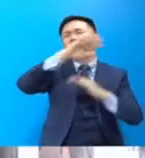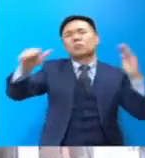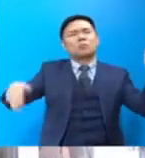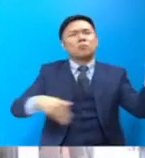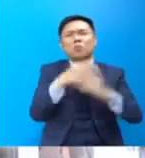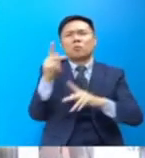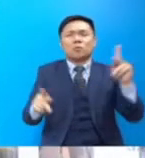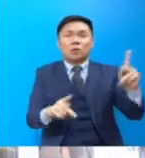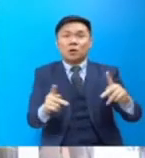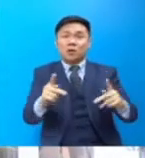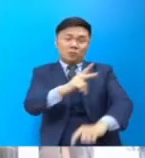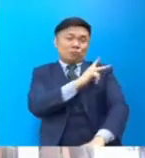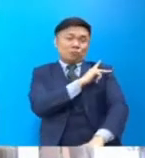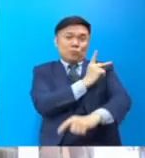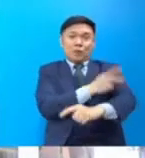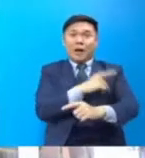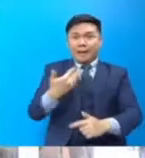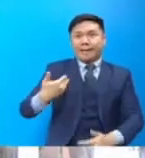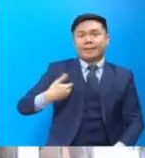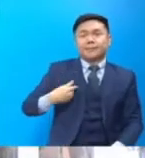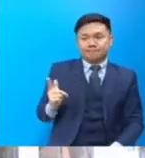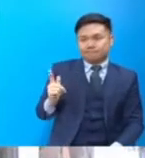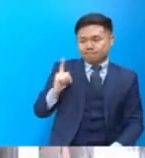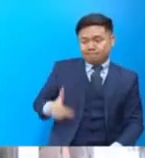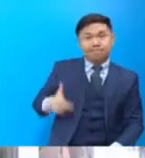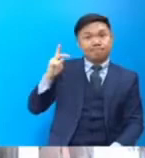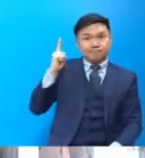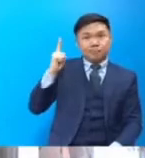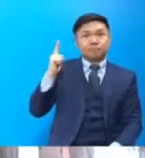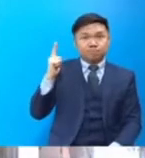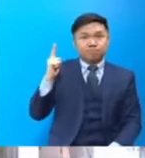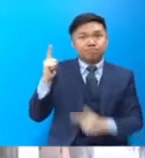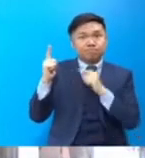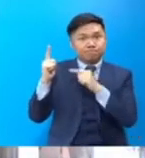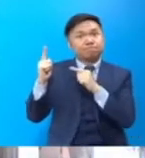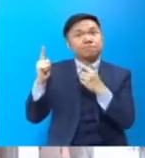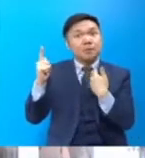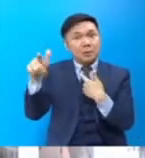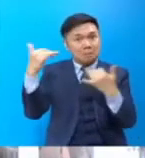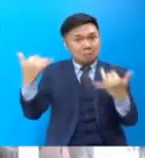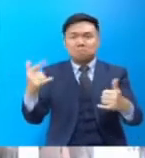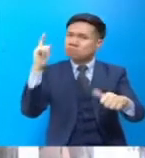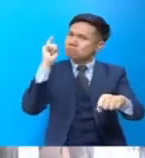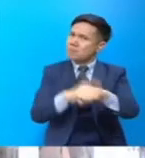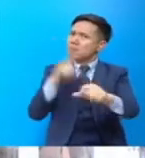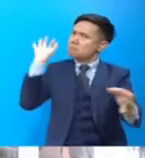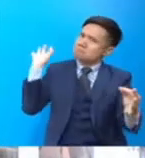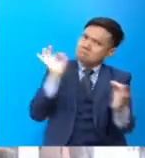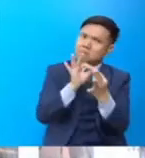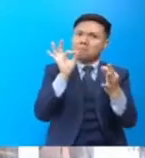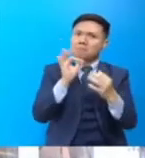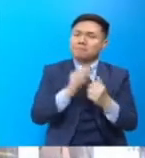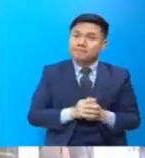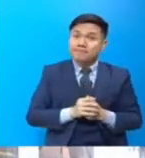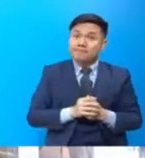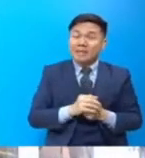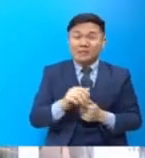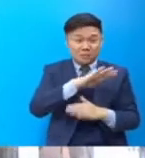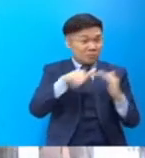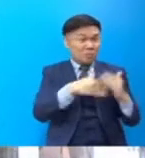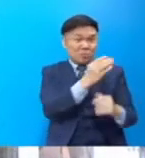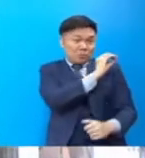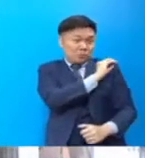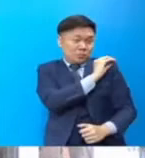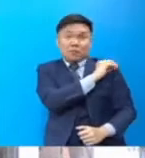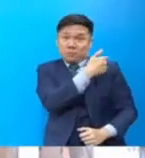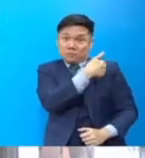minta pengakuan seni ada senjata api jadi di sesuai time all waktu-waktunya Sumo bagi aba penguasa